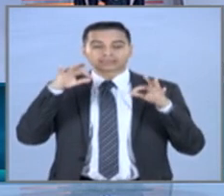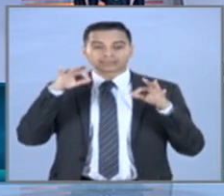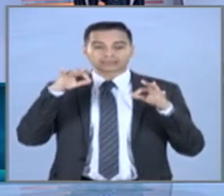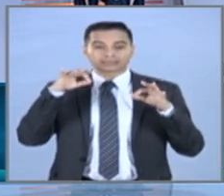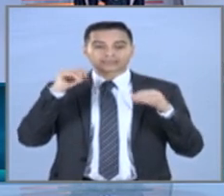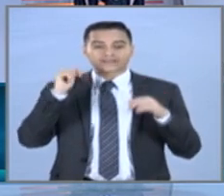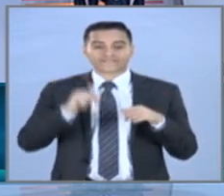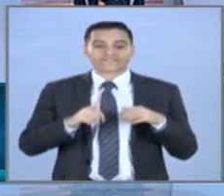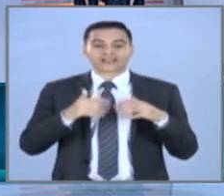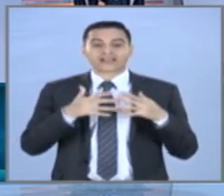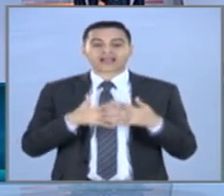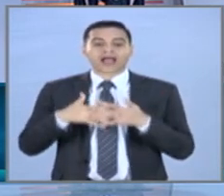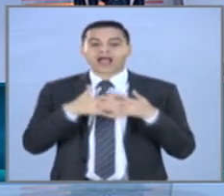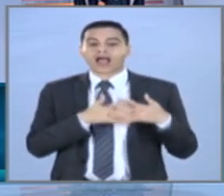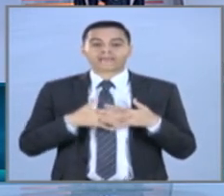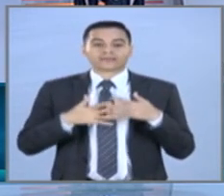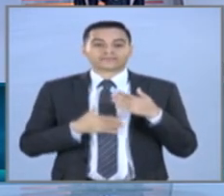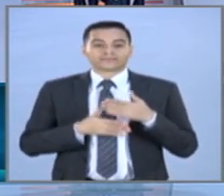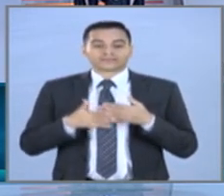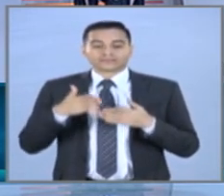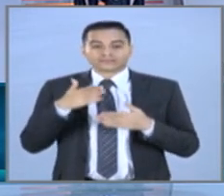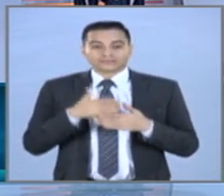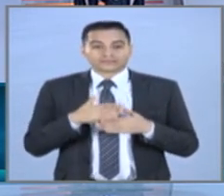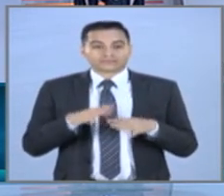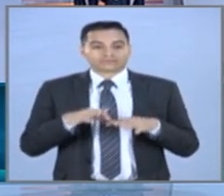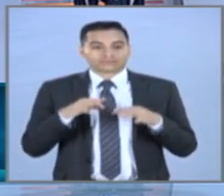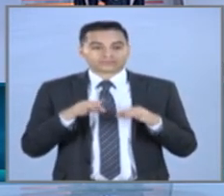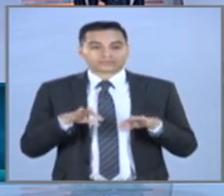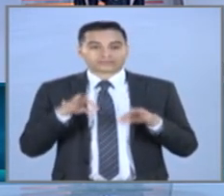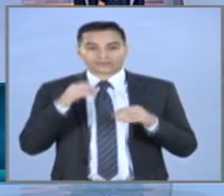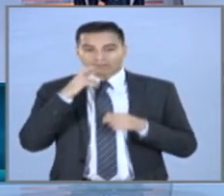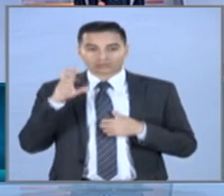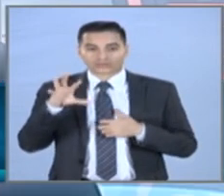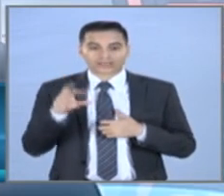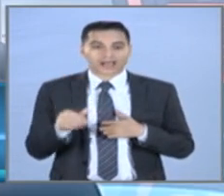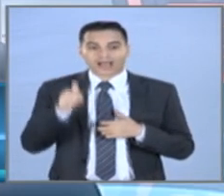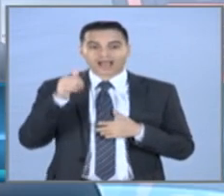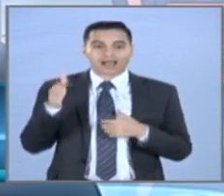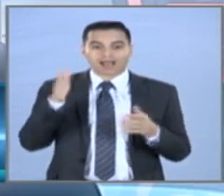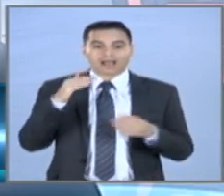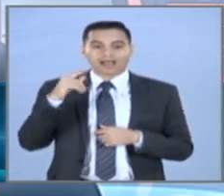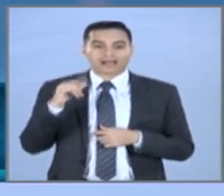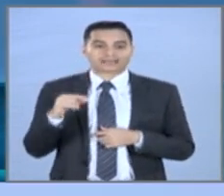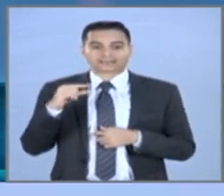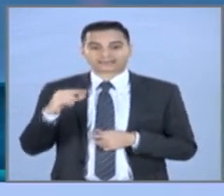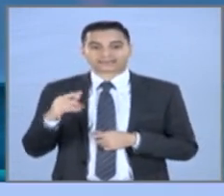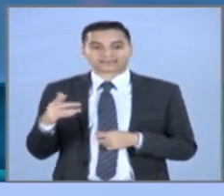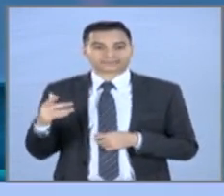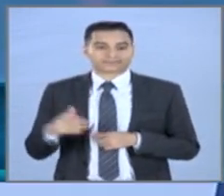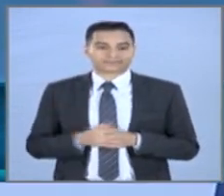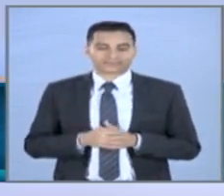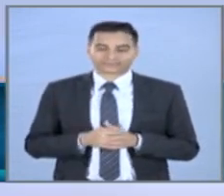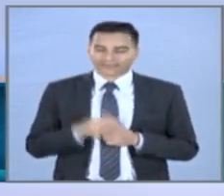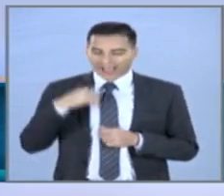المبنى اتبنى 1939. زها حديد؟ طبعا زها حديد. انا عارف حديد بس مش فاكر اسمه